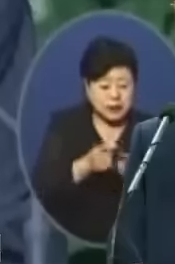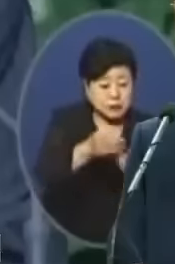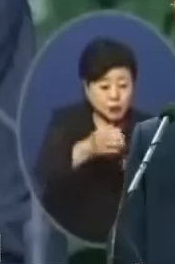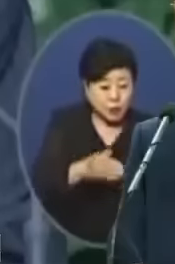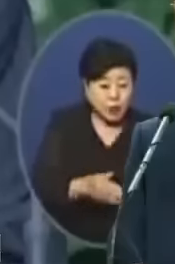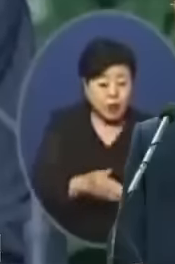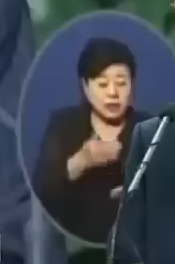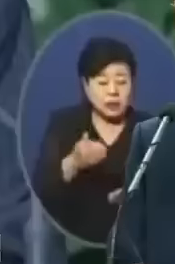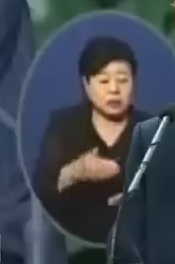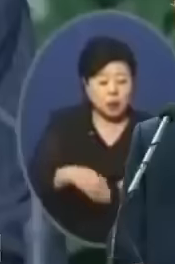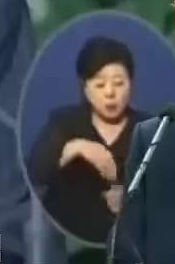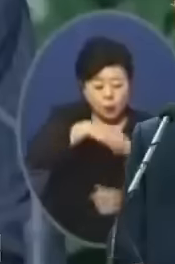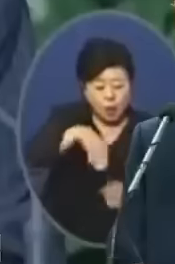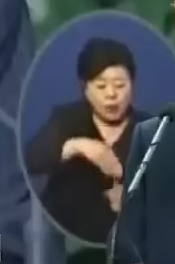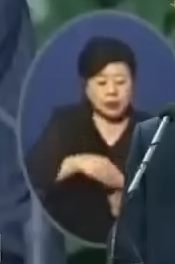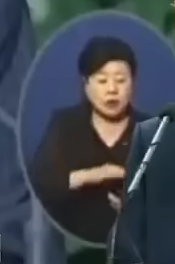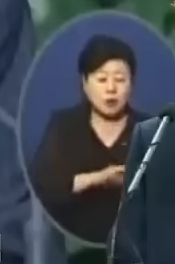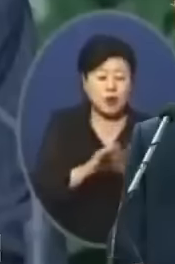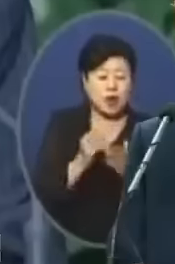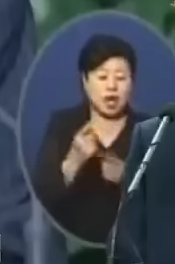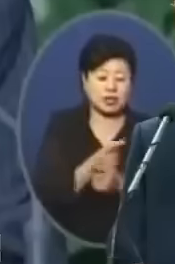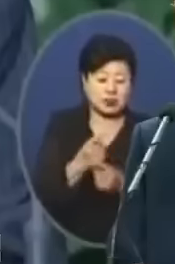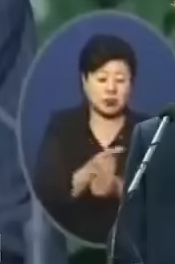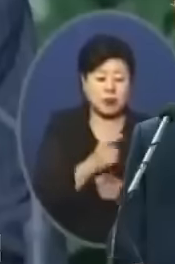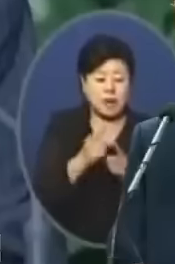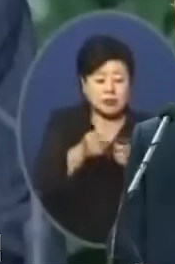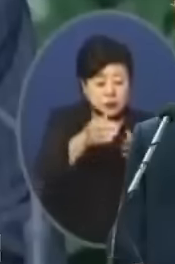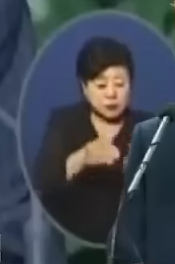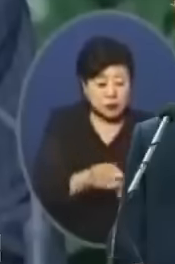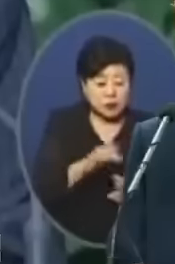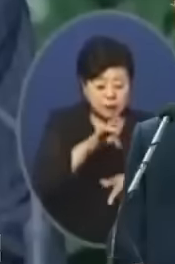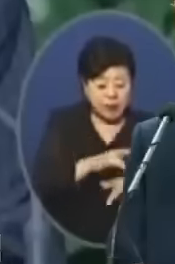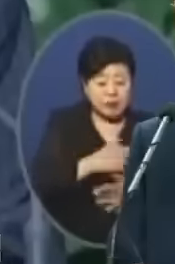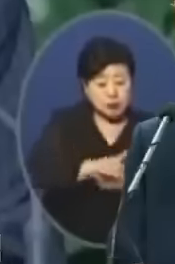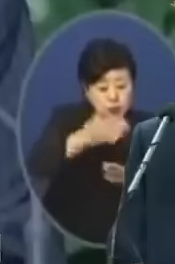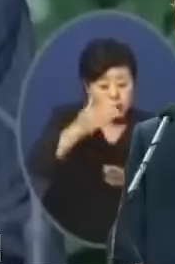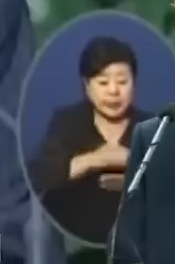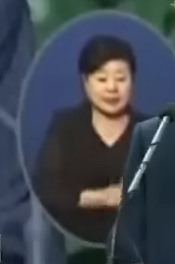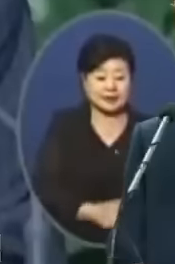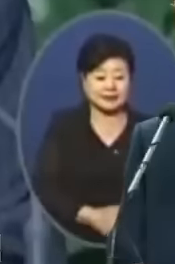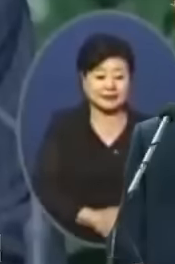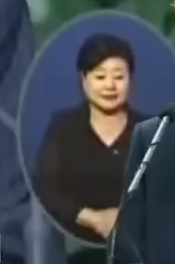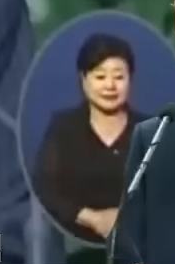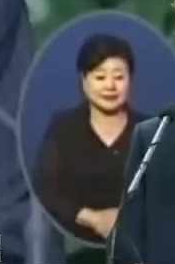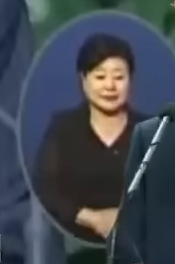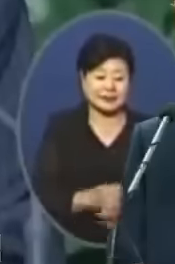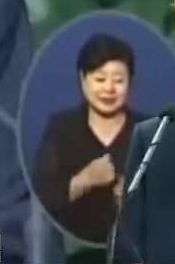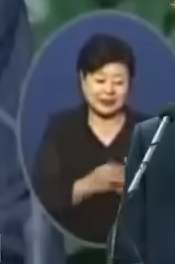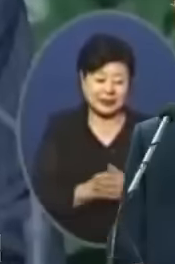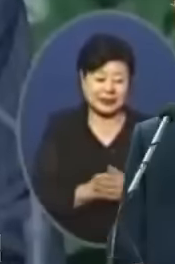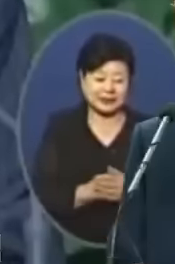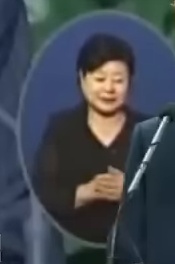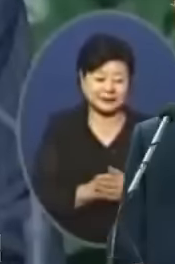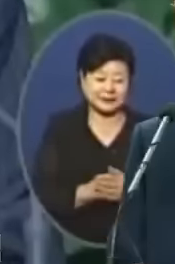통해서 여러분 환경을 변화시키고, 말씀을 통해서 마귀를 쫓아내는 것입니다. 그러므로